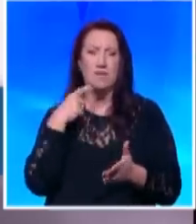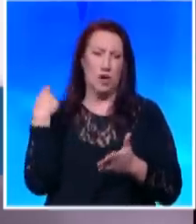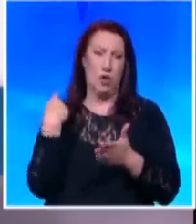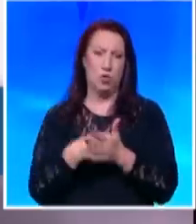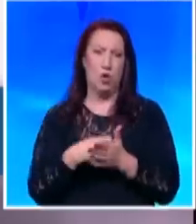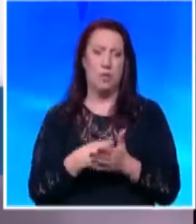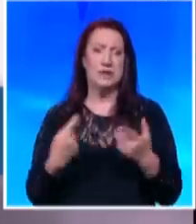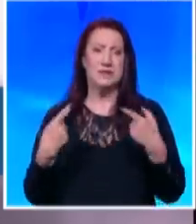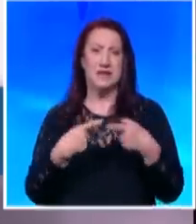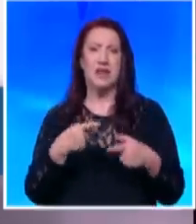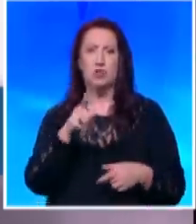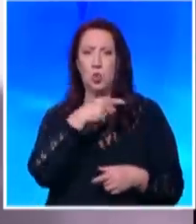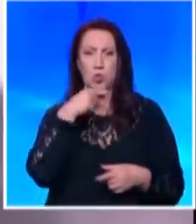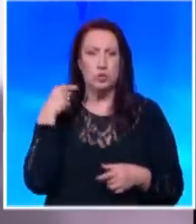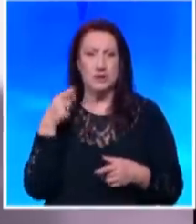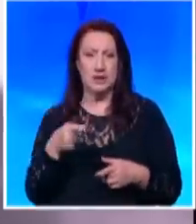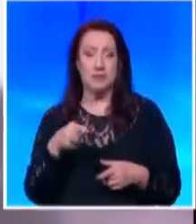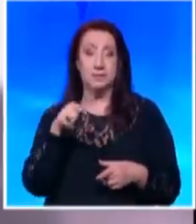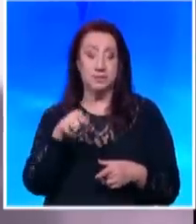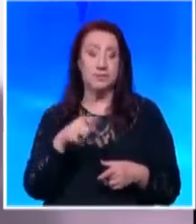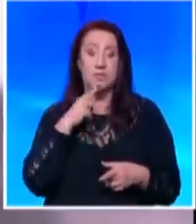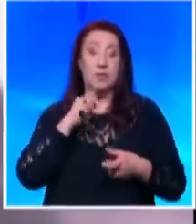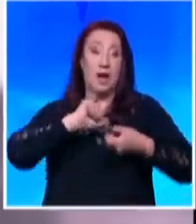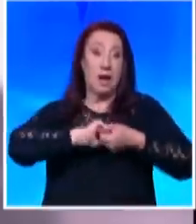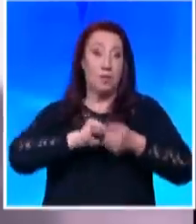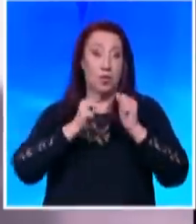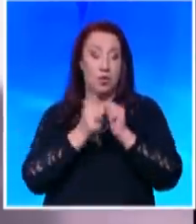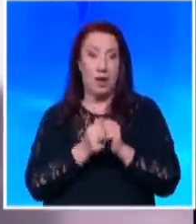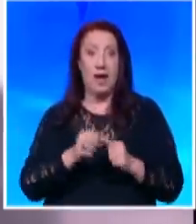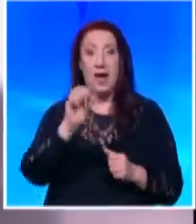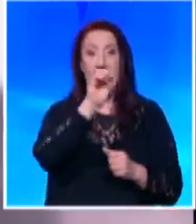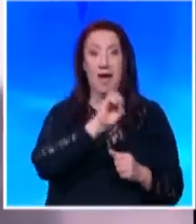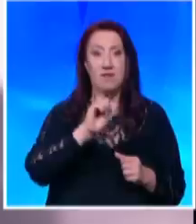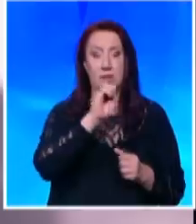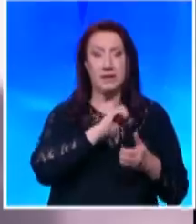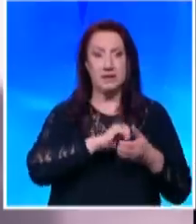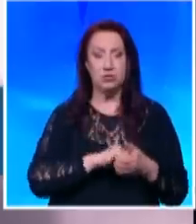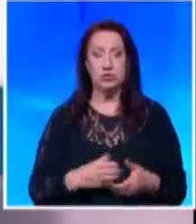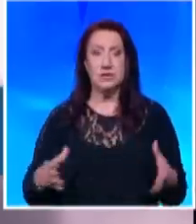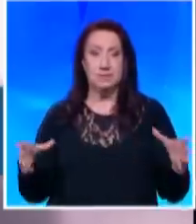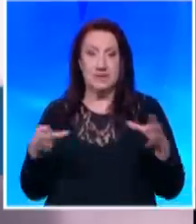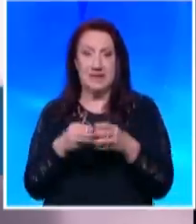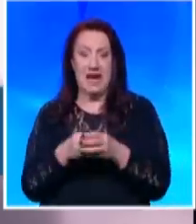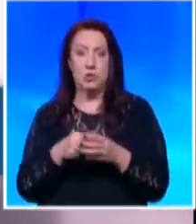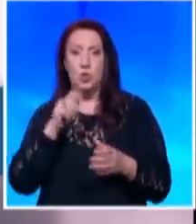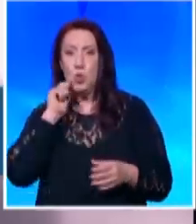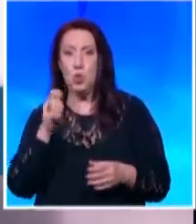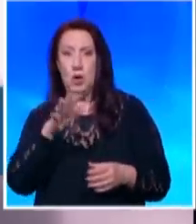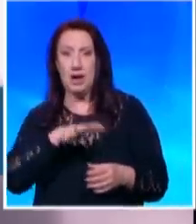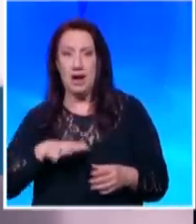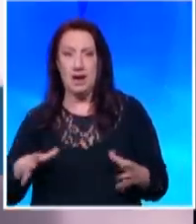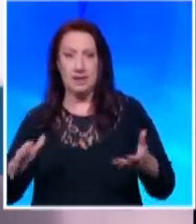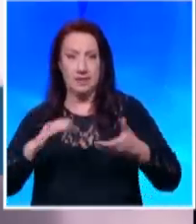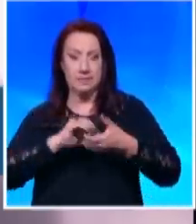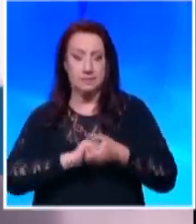В тази битка Европейският съюз и неговите държави членки са рамо до рамо с Украина. 9 май символизира и нещо друго. И това